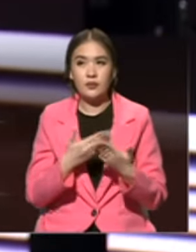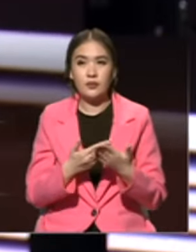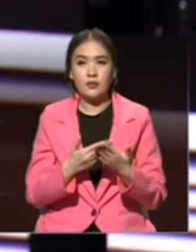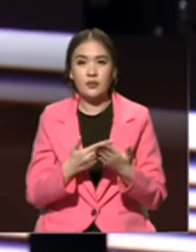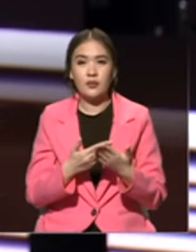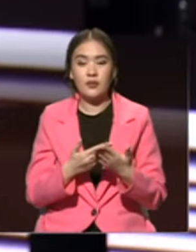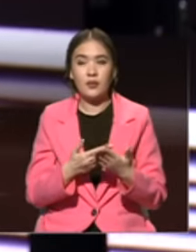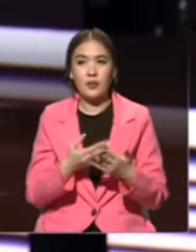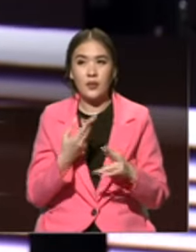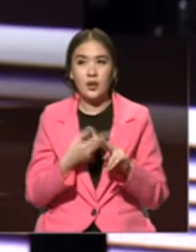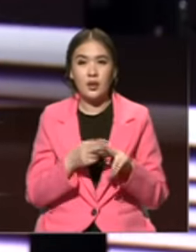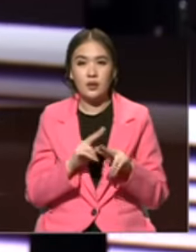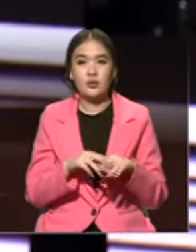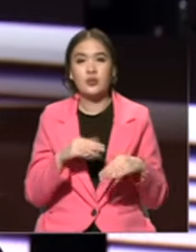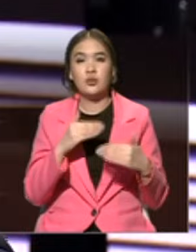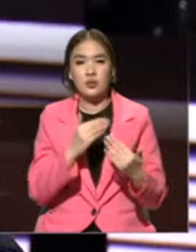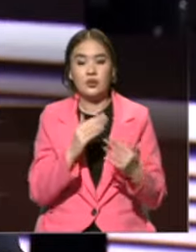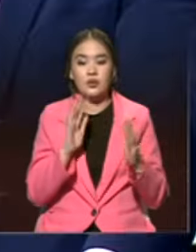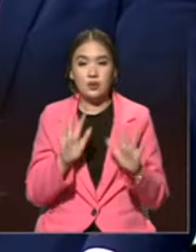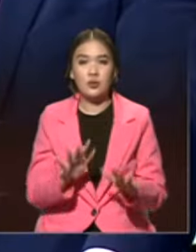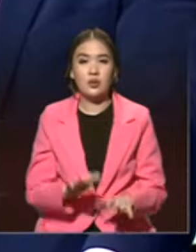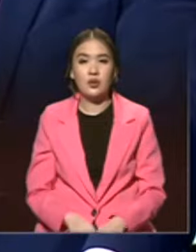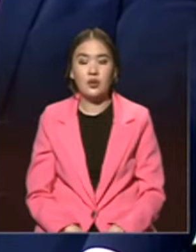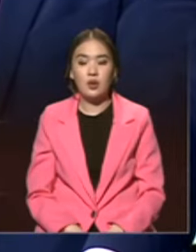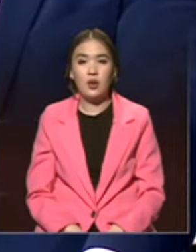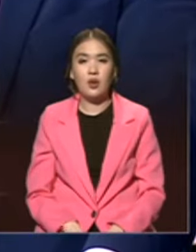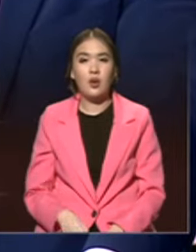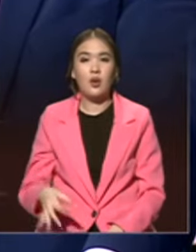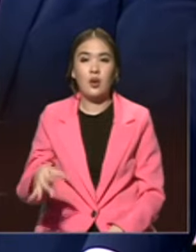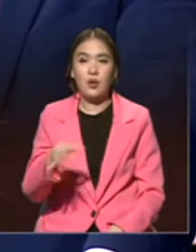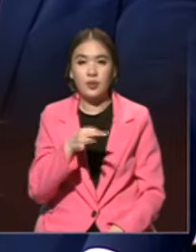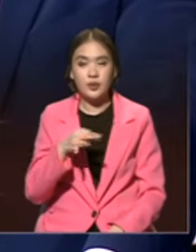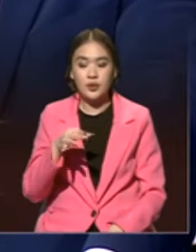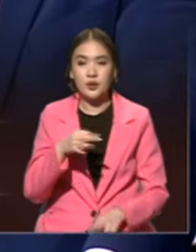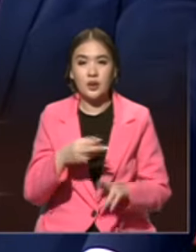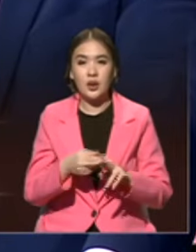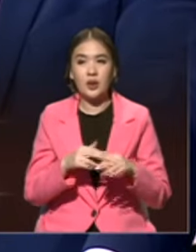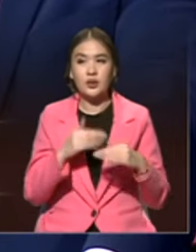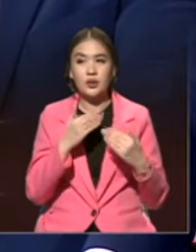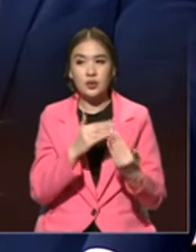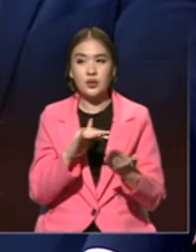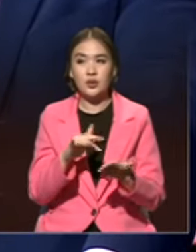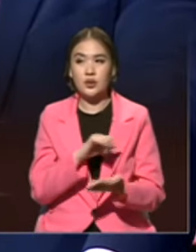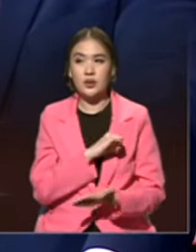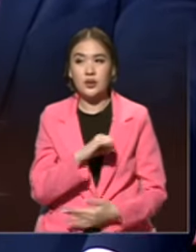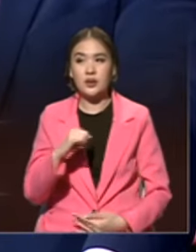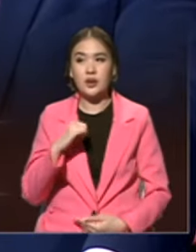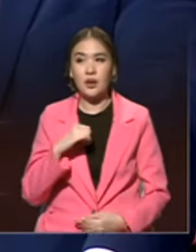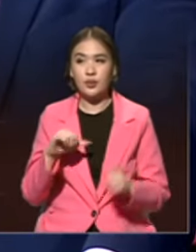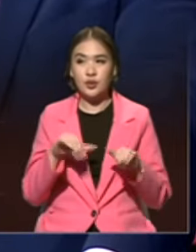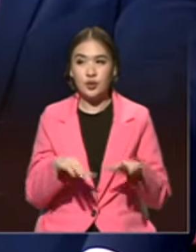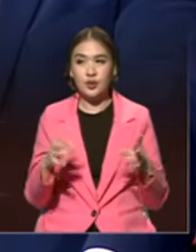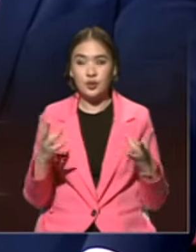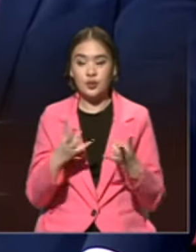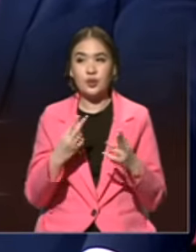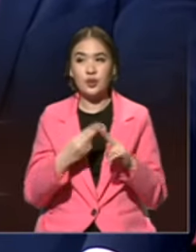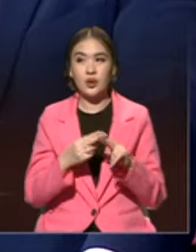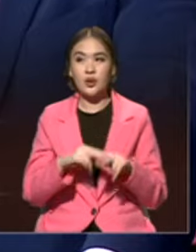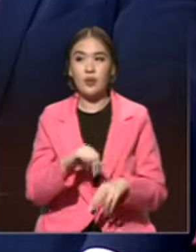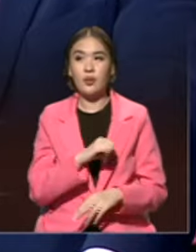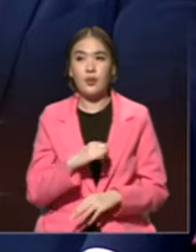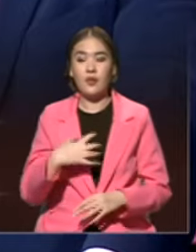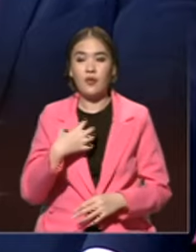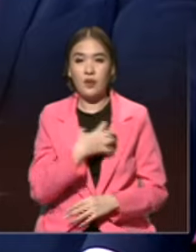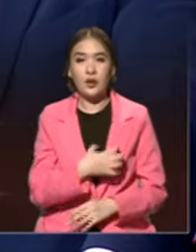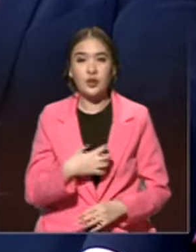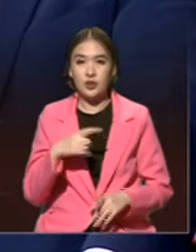сондықтан осындай жағдай. Жергілікті мәслихат қарастыру керек қой. Облыстық жергілікті бюджет қарау керек ол жағын. Мен жаңа айтып отқаным, түбінде жаңағы ең маңызды бір